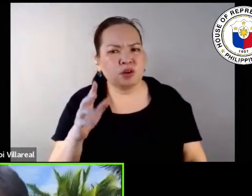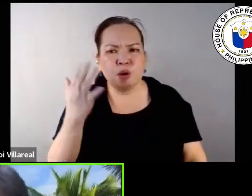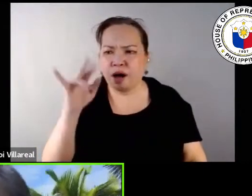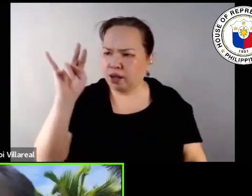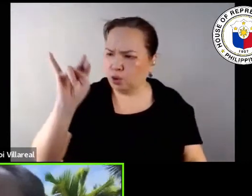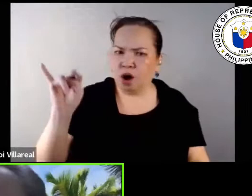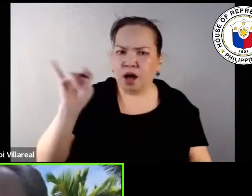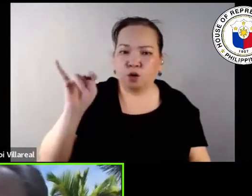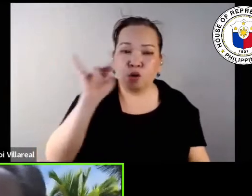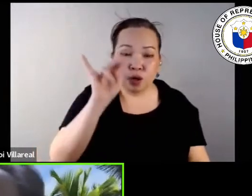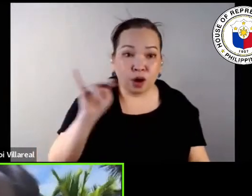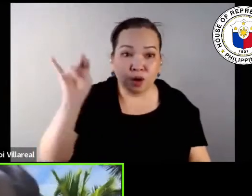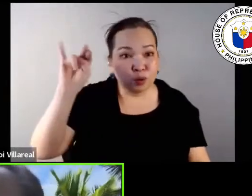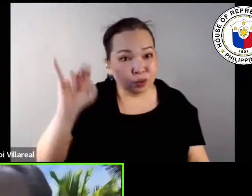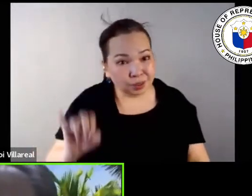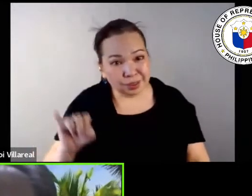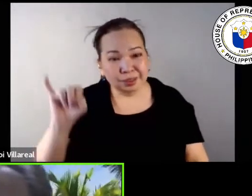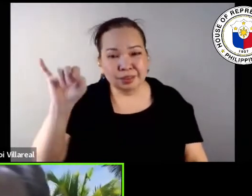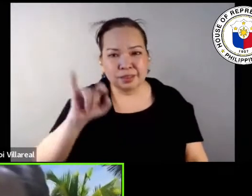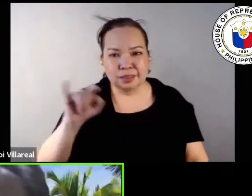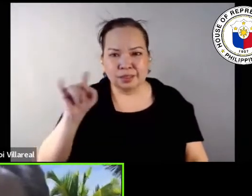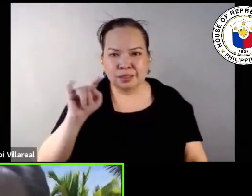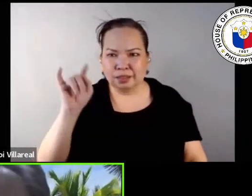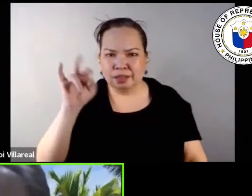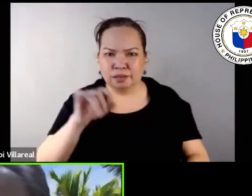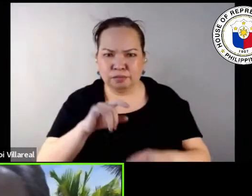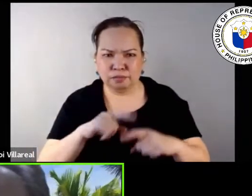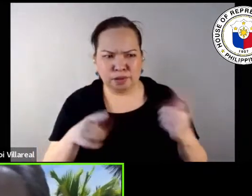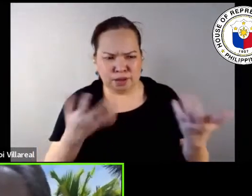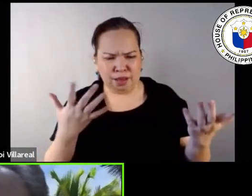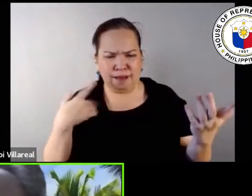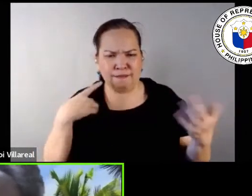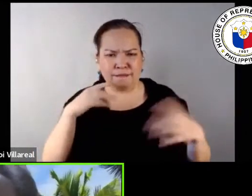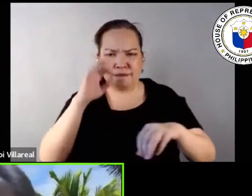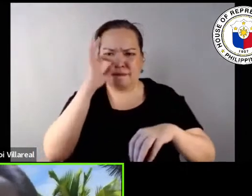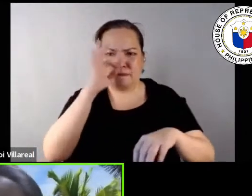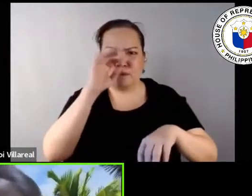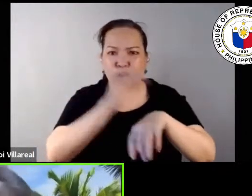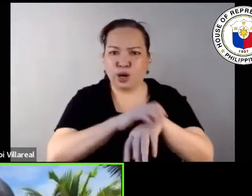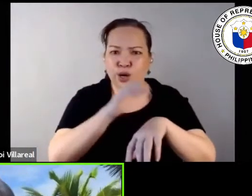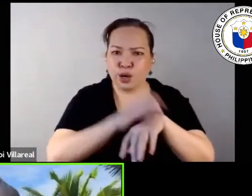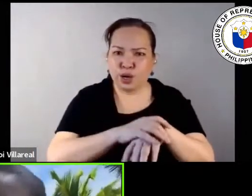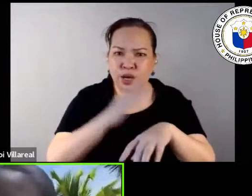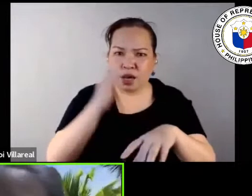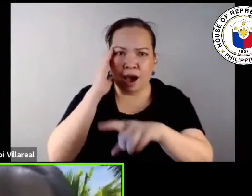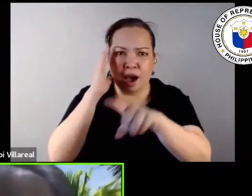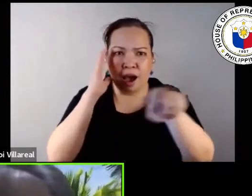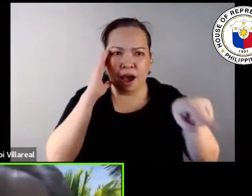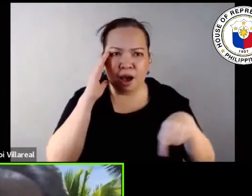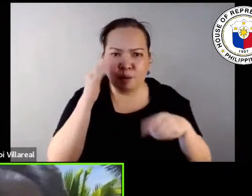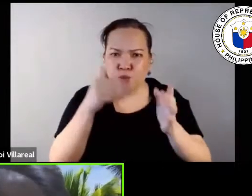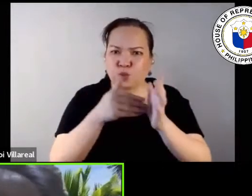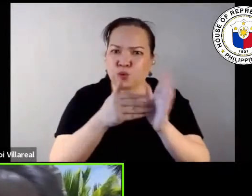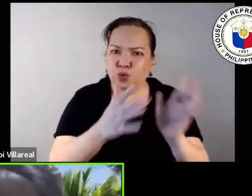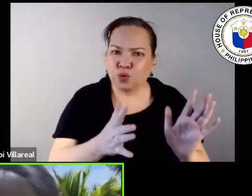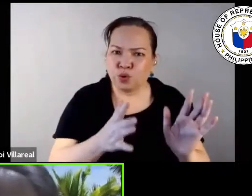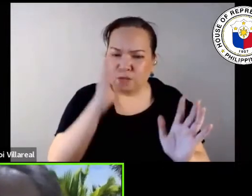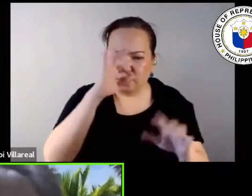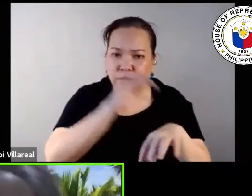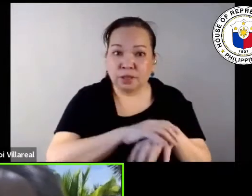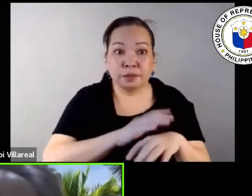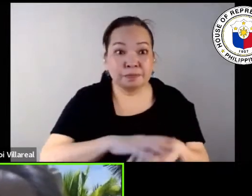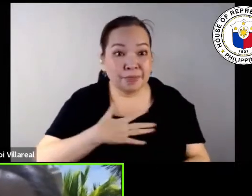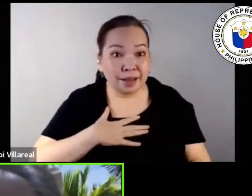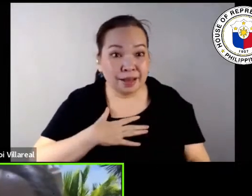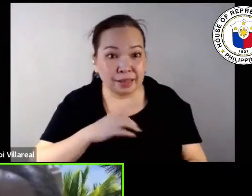Ilocano samantalang Tagalog at English ang alam ng mga bata. Ang sagot po